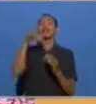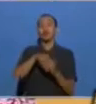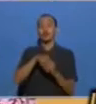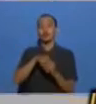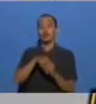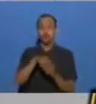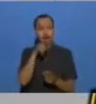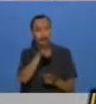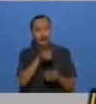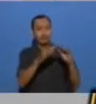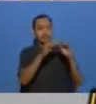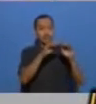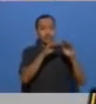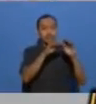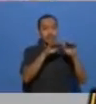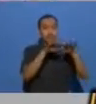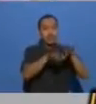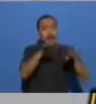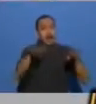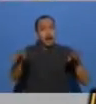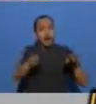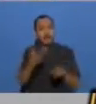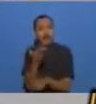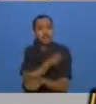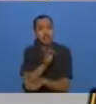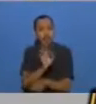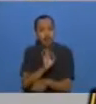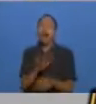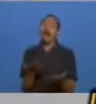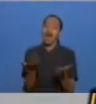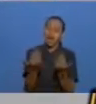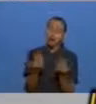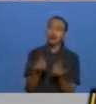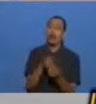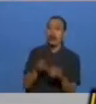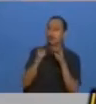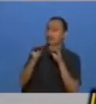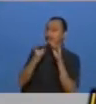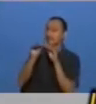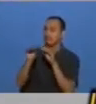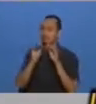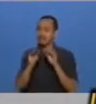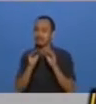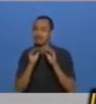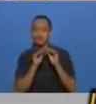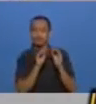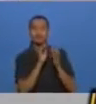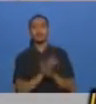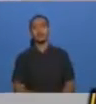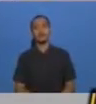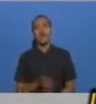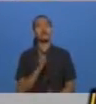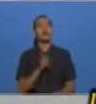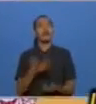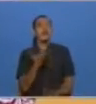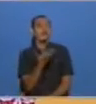yang belum vaksin, saya berharap masyarakat itu mengedukasi tetangganya agar mereka mau vaksin. Nah, vaksin adalah satu hak kesehatan yang harus